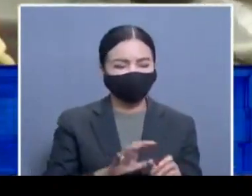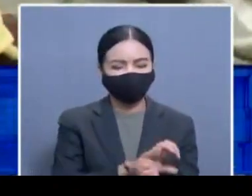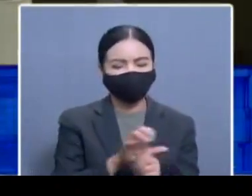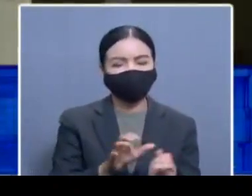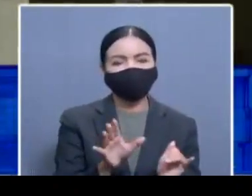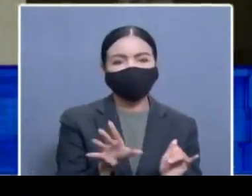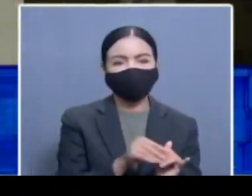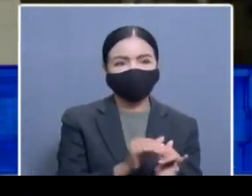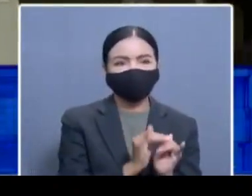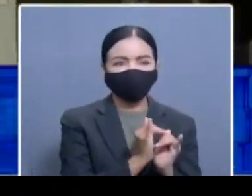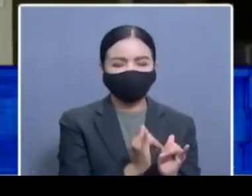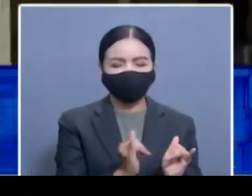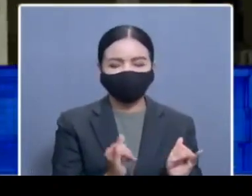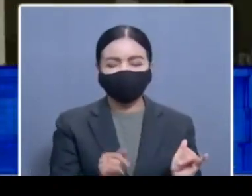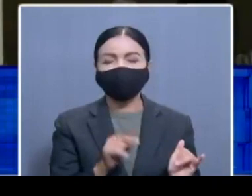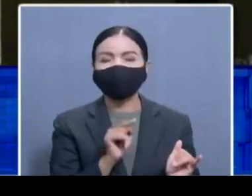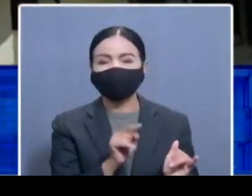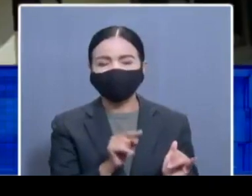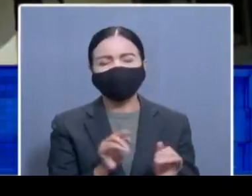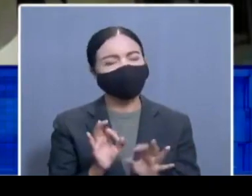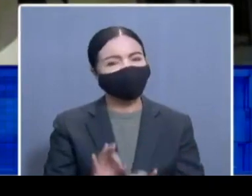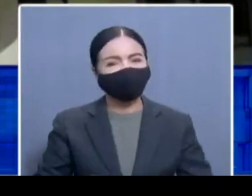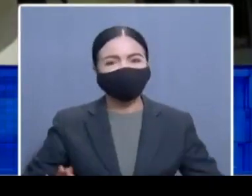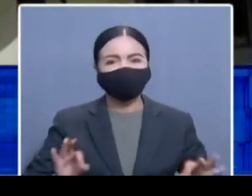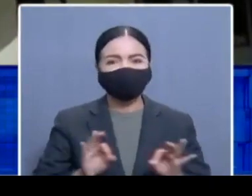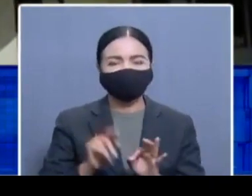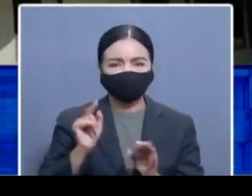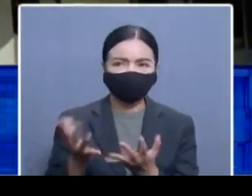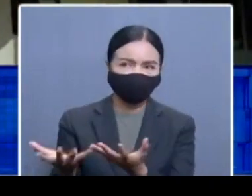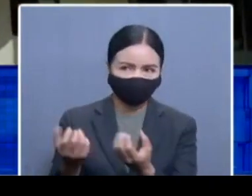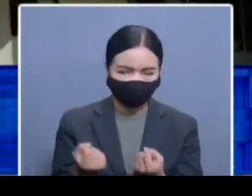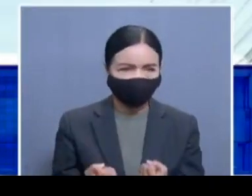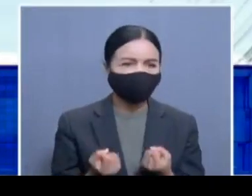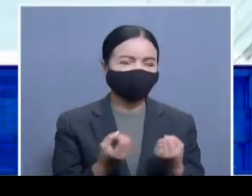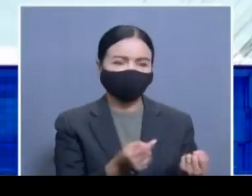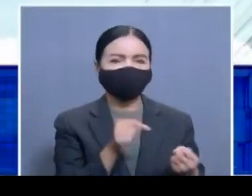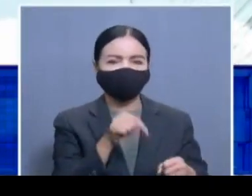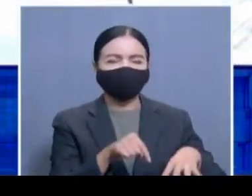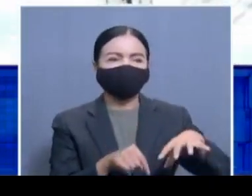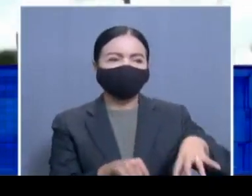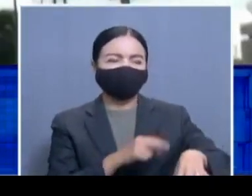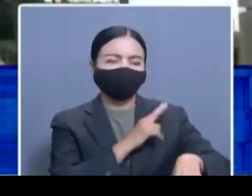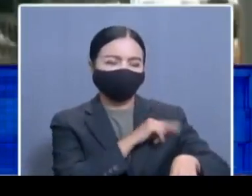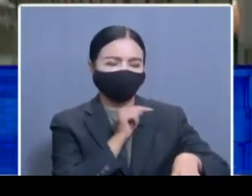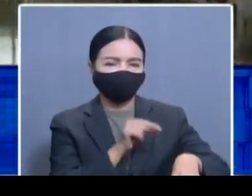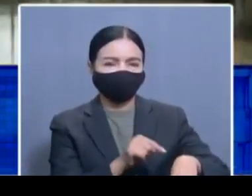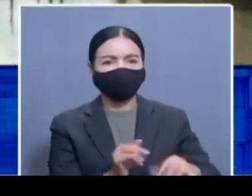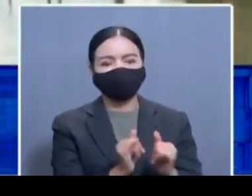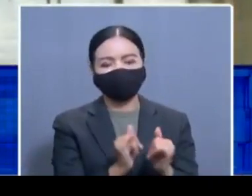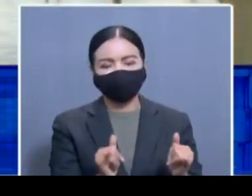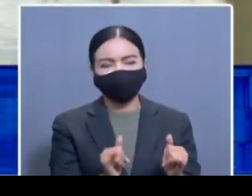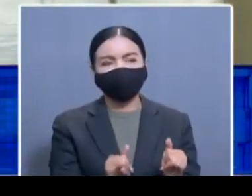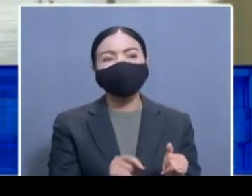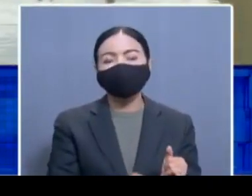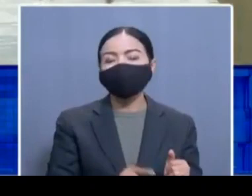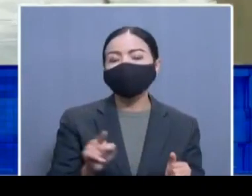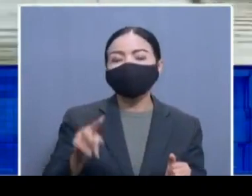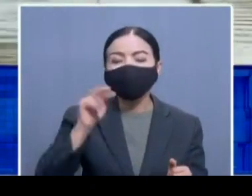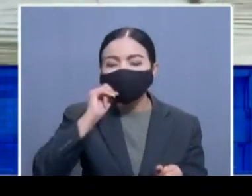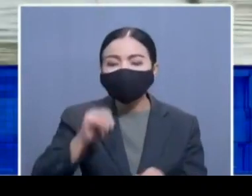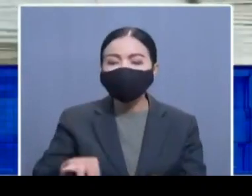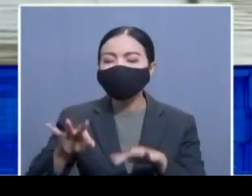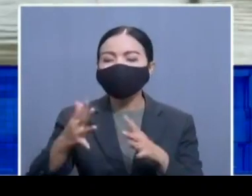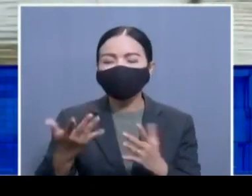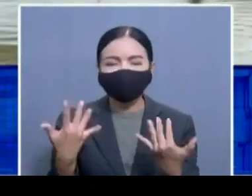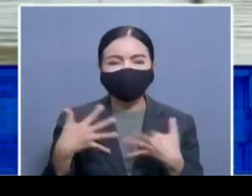ทัยที่ยังอยู่ในพื้นที่น้ำท่วมจำเป็นที่ต้องรับเข้ามารับการรักษานะครับแต่หากอยู่ในพื้นที่ไม่มีน้ำท่วมก็ได้ประสานโรงพยาบ